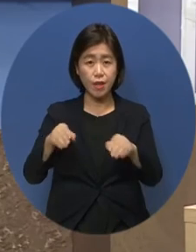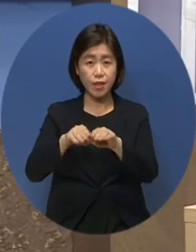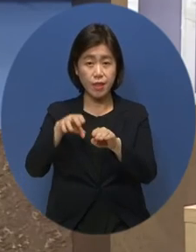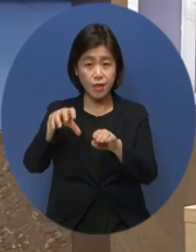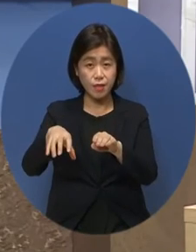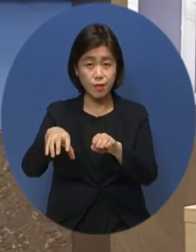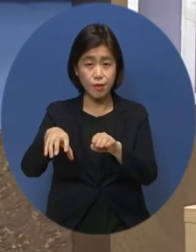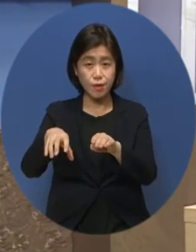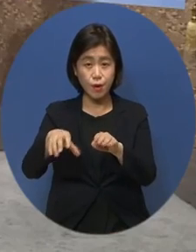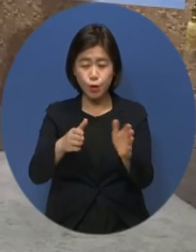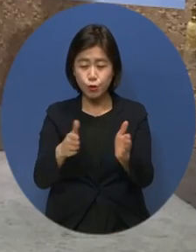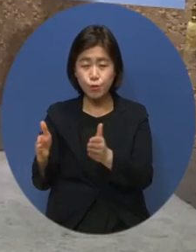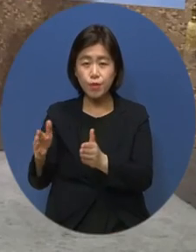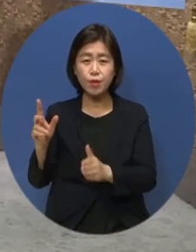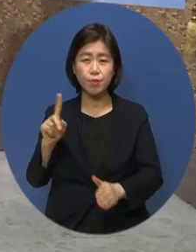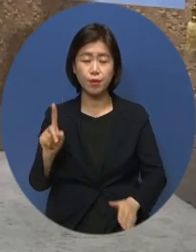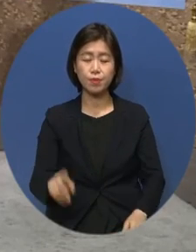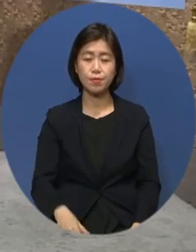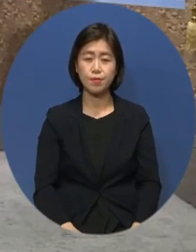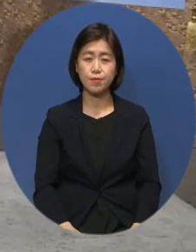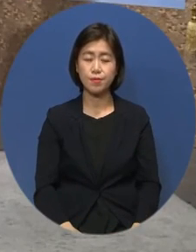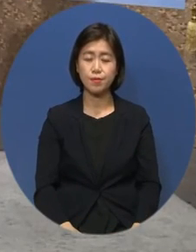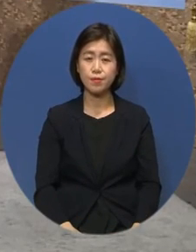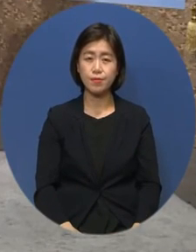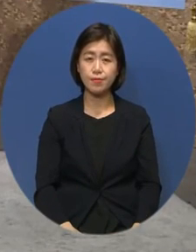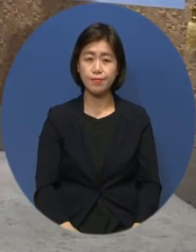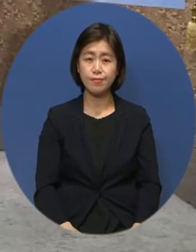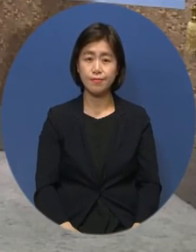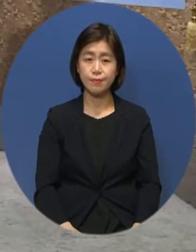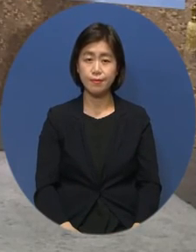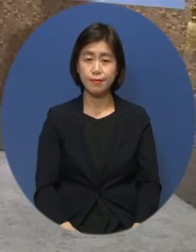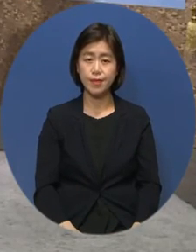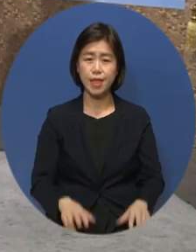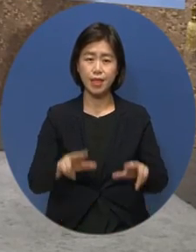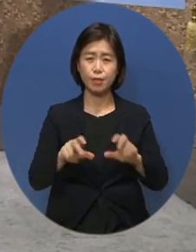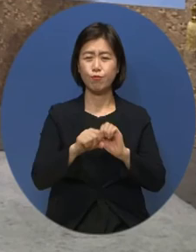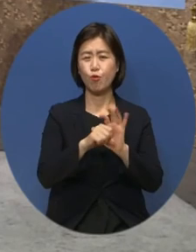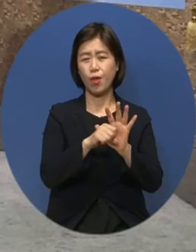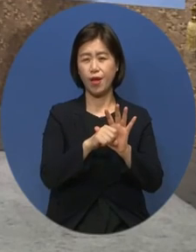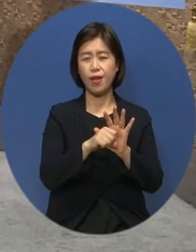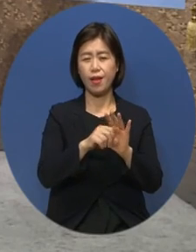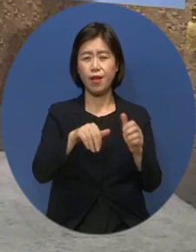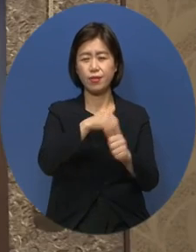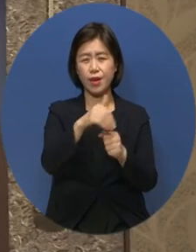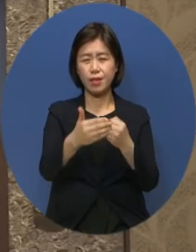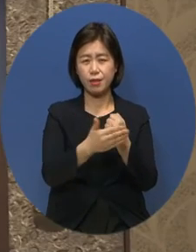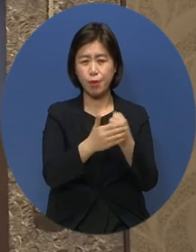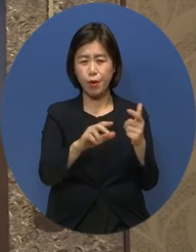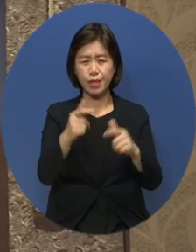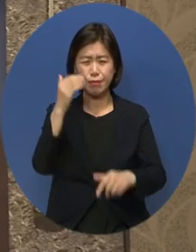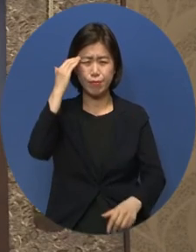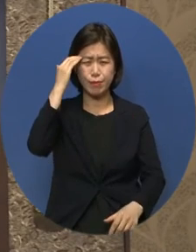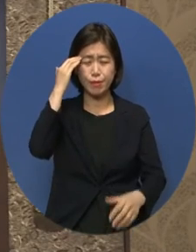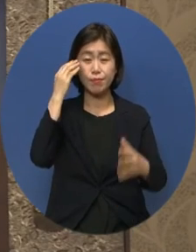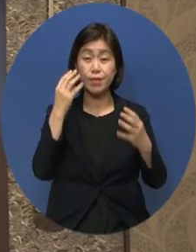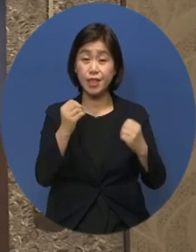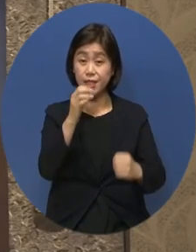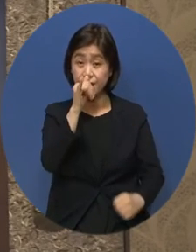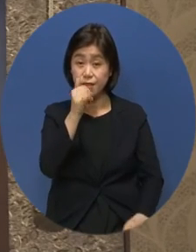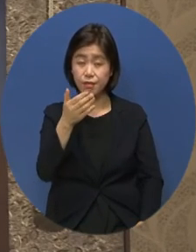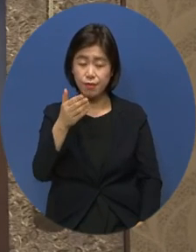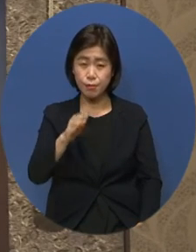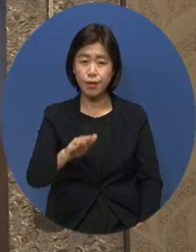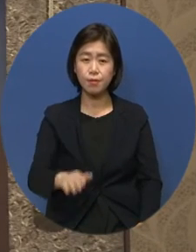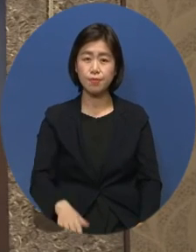어떤 준비를 하고 계신가요 4 아무래도 이제 펜대 및 상황으로 인해서 여러 가지 제약을 많이 봤습니다만 은 어서